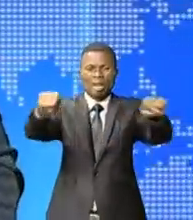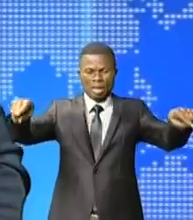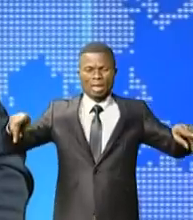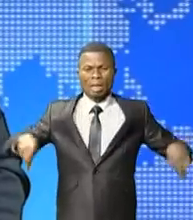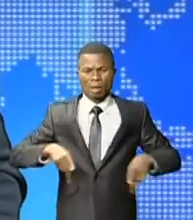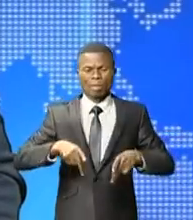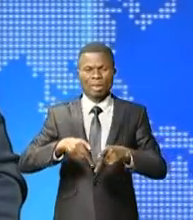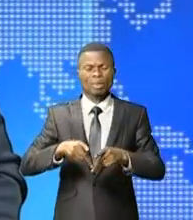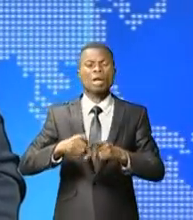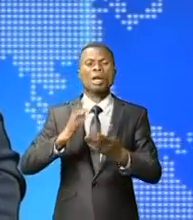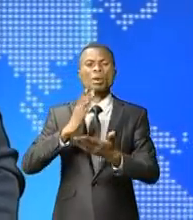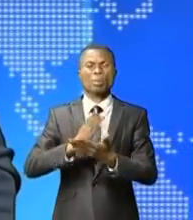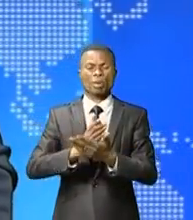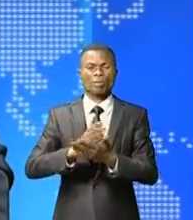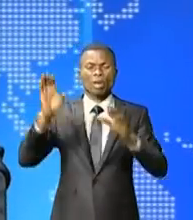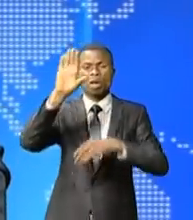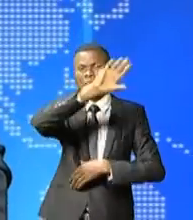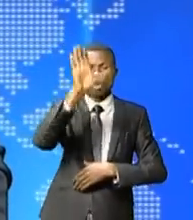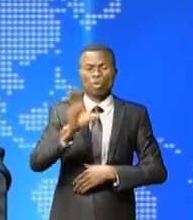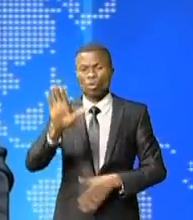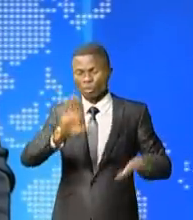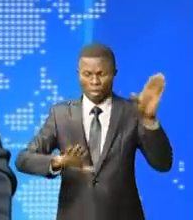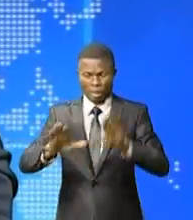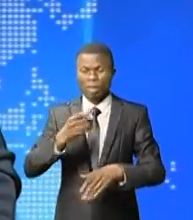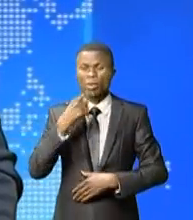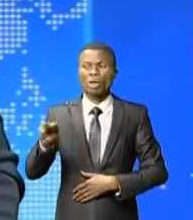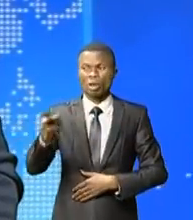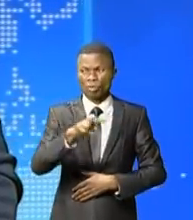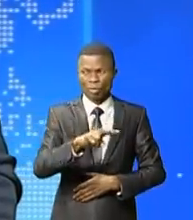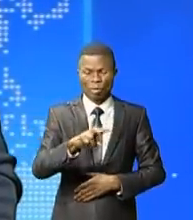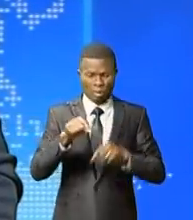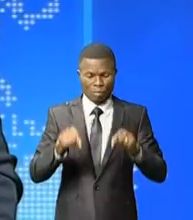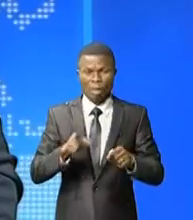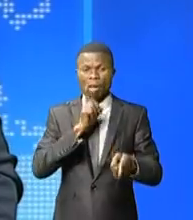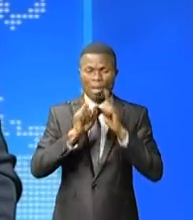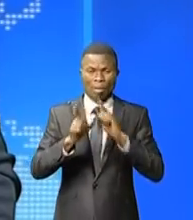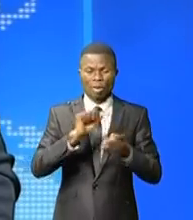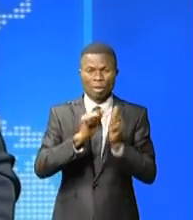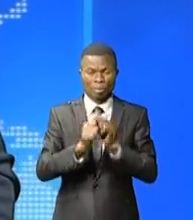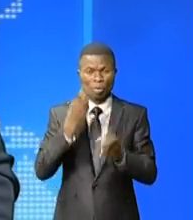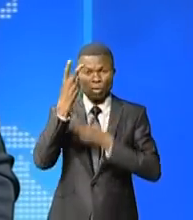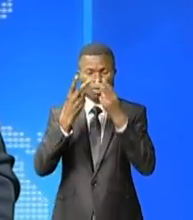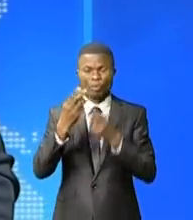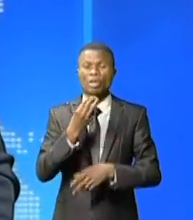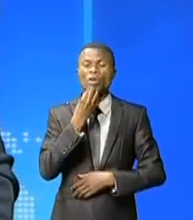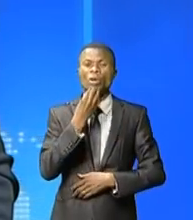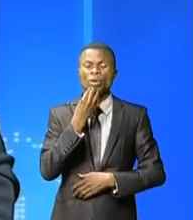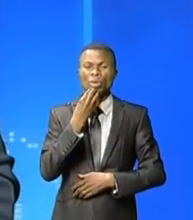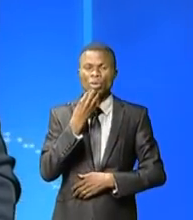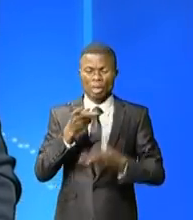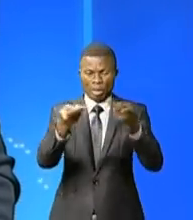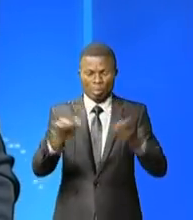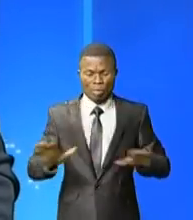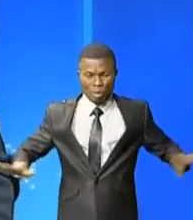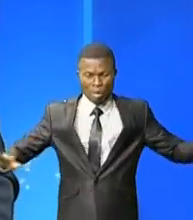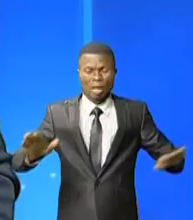concession privée dans la commune de Lantélé. Je le disais, nous allons parler maintenant de cette visite d'inspection à